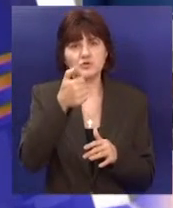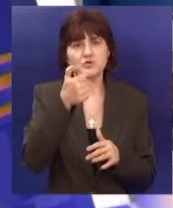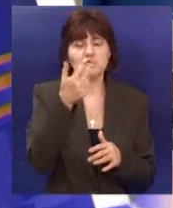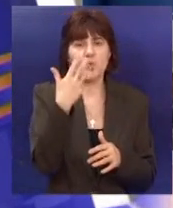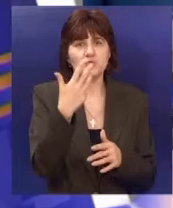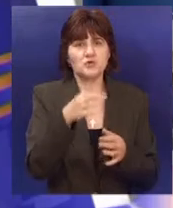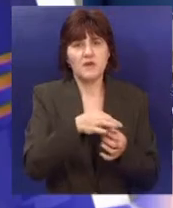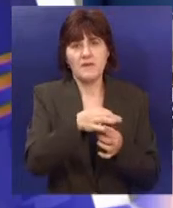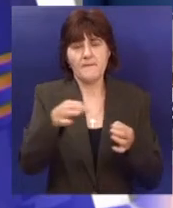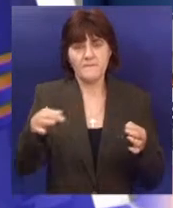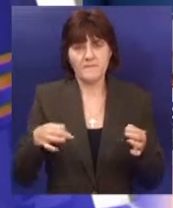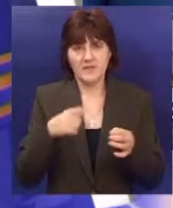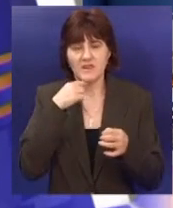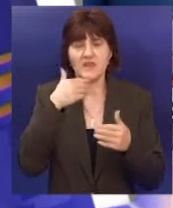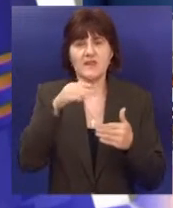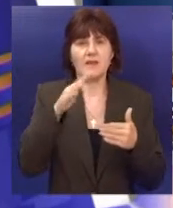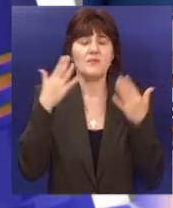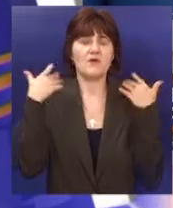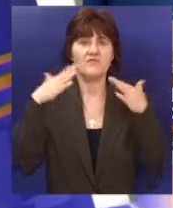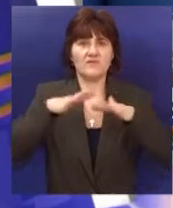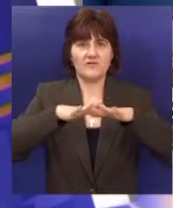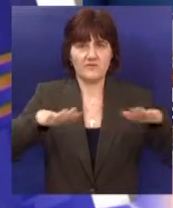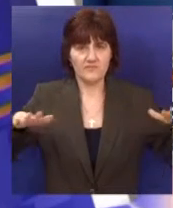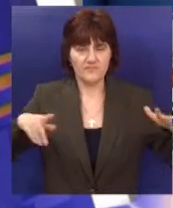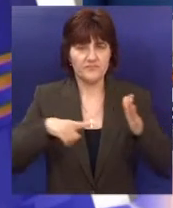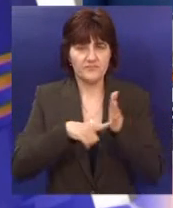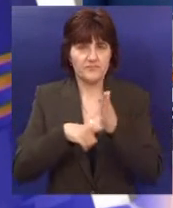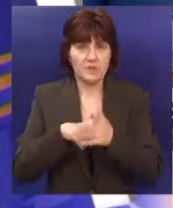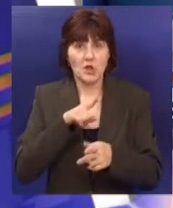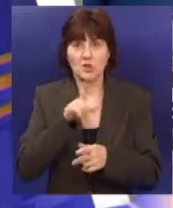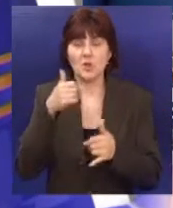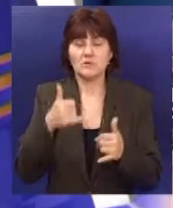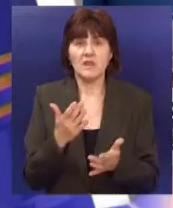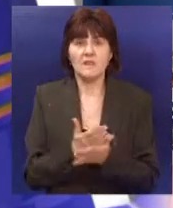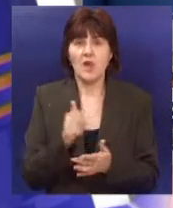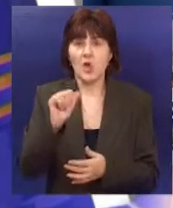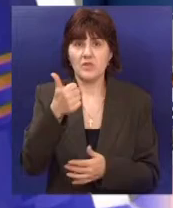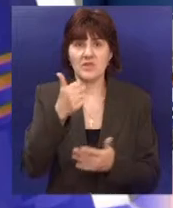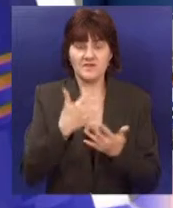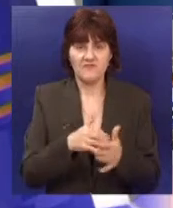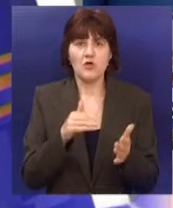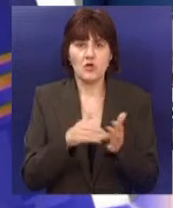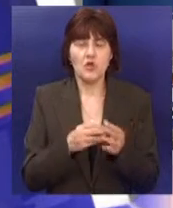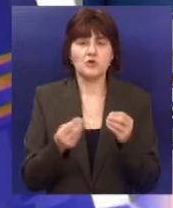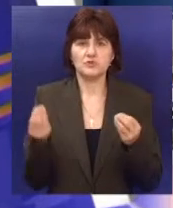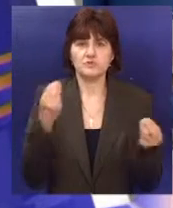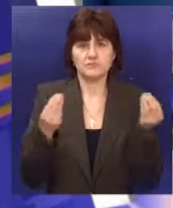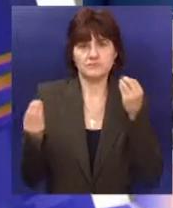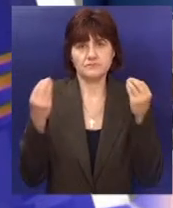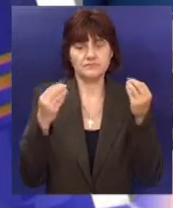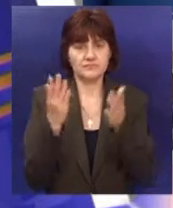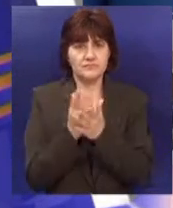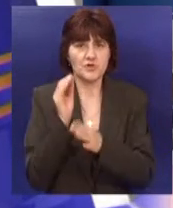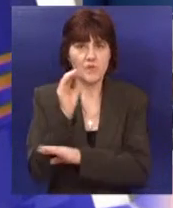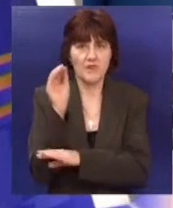prostoru od 140 kvadrata u hali i na otvorenom prostoru. Do sada se prijavilo 11 firmi, ali očekujemo da će